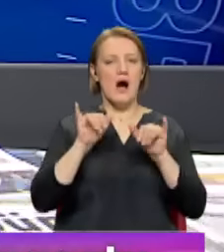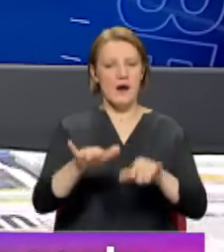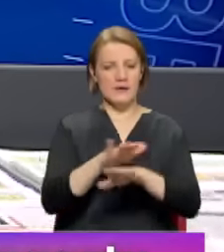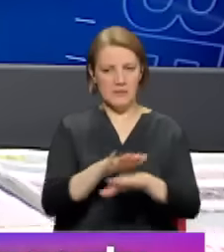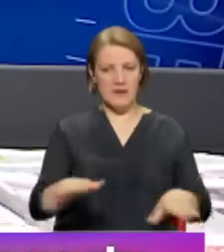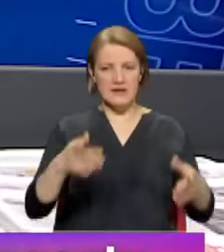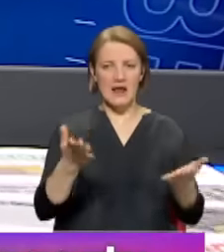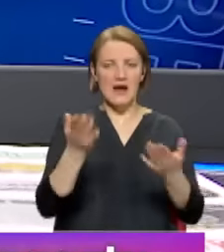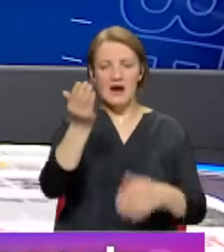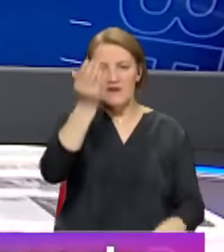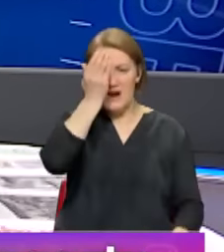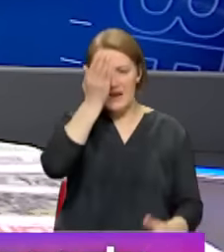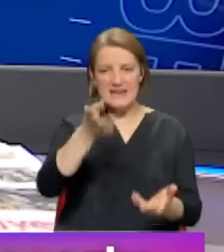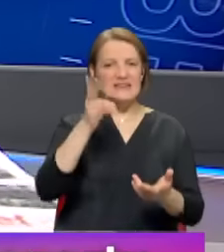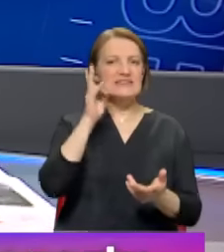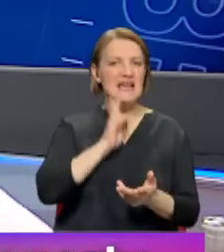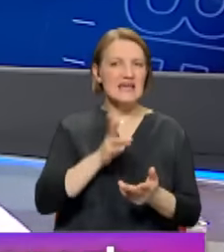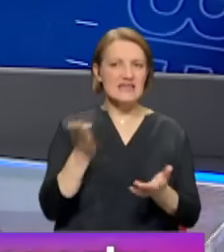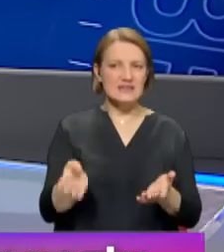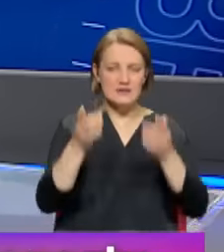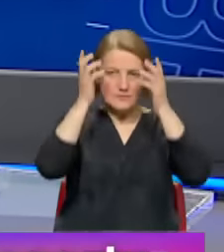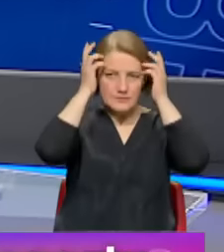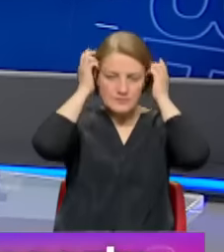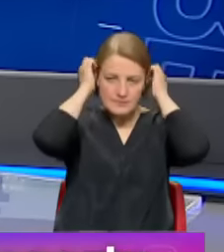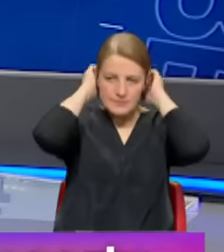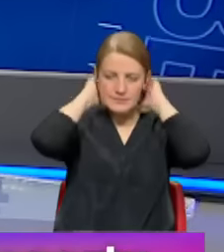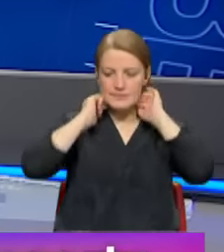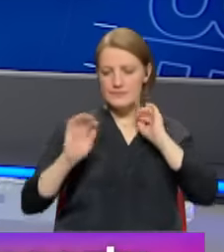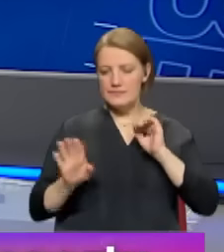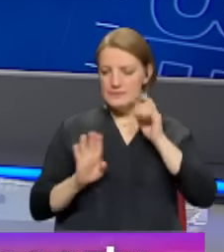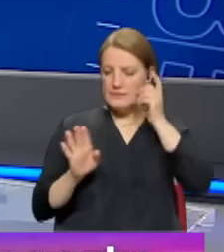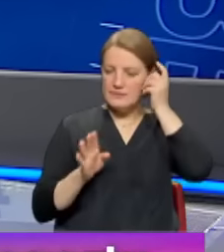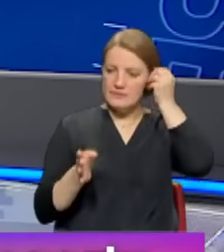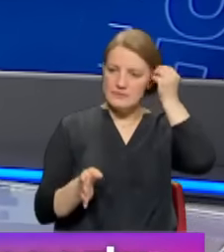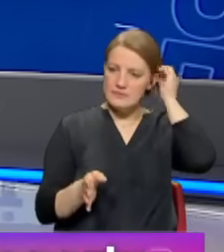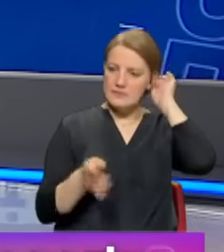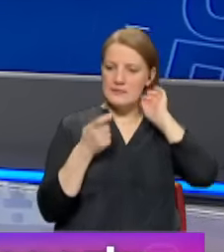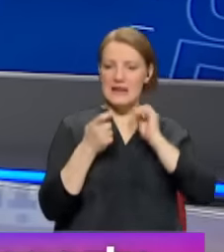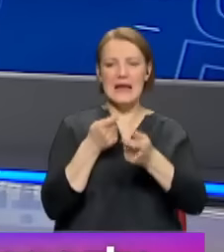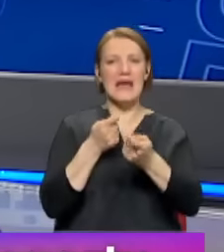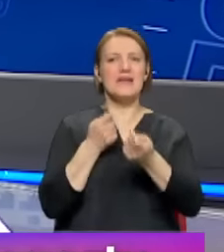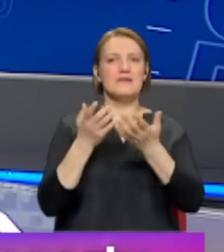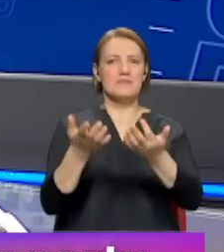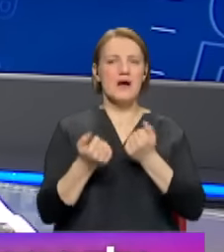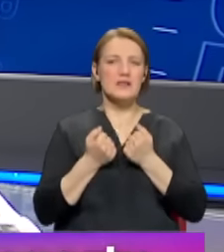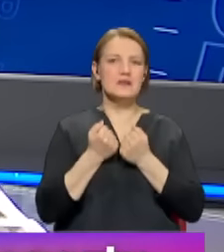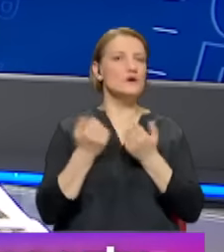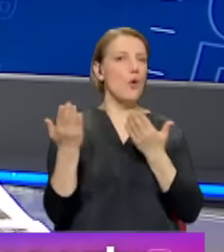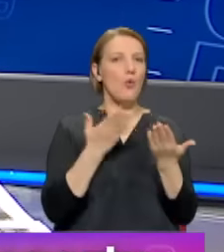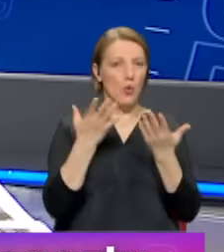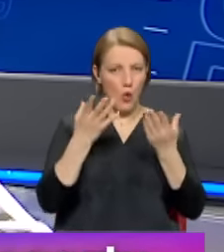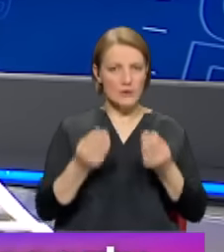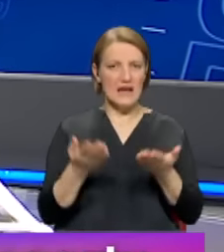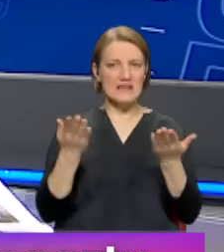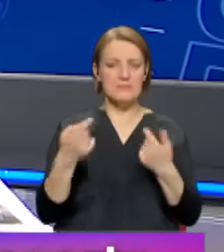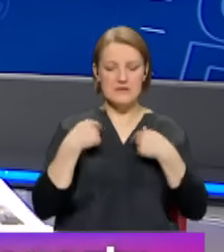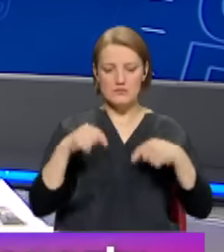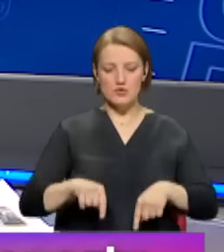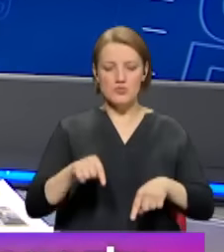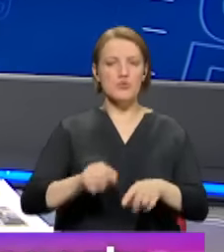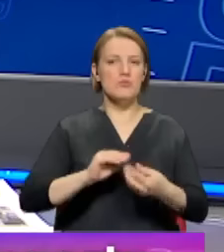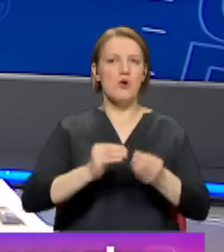sıralarda yoksulla zenginin evlatlarının eğitim alabildiği okullar olabilseydi biz bugün